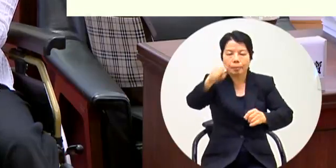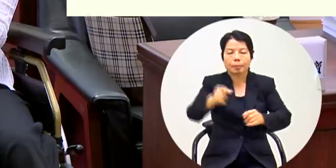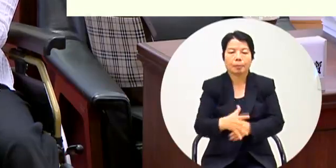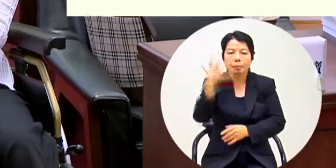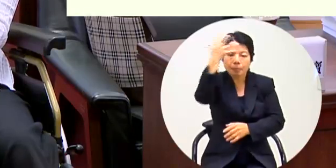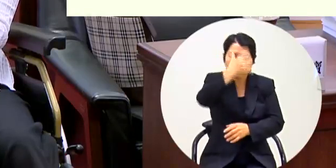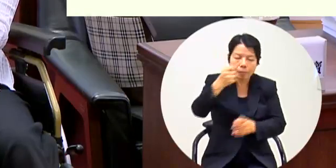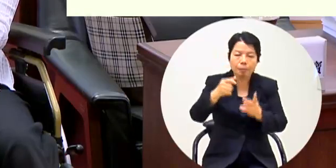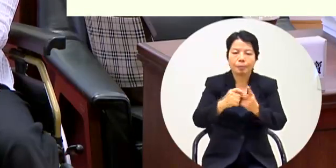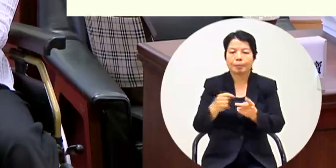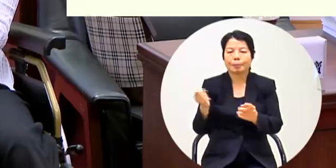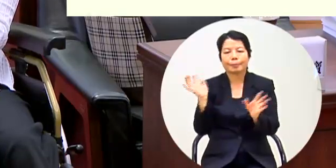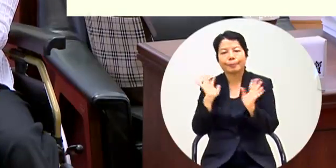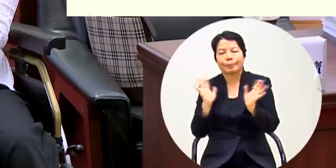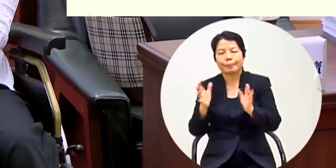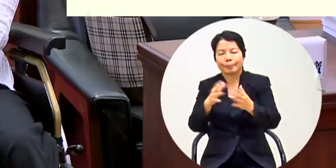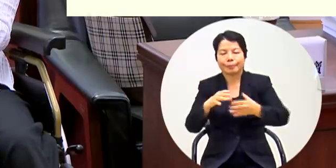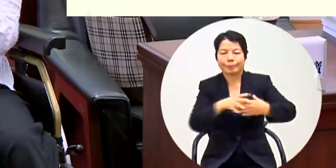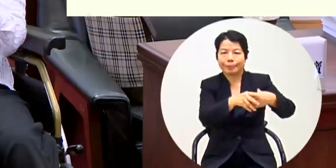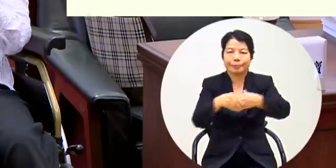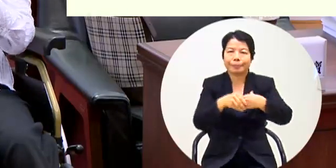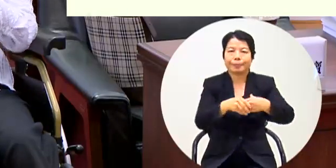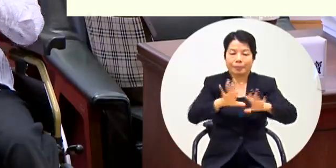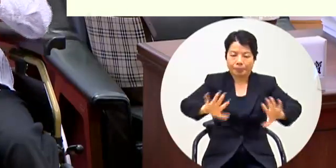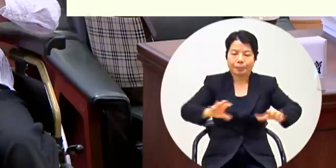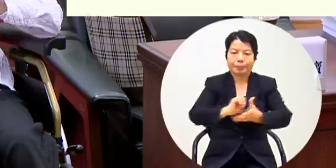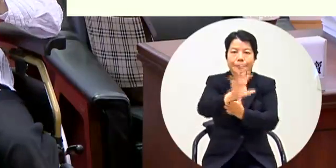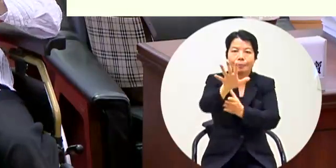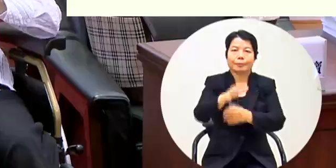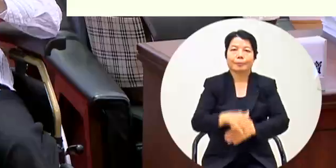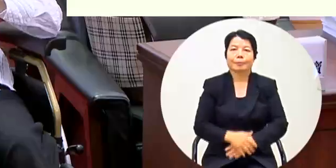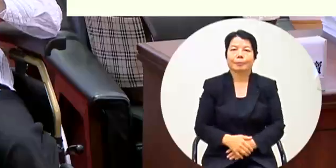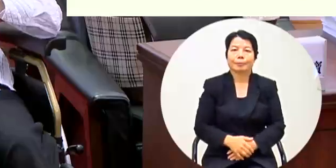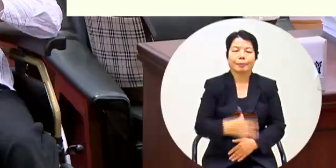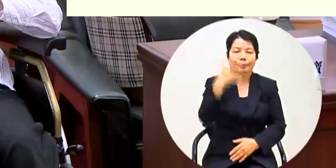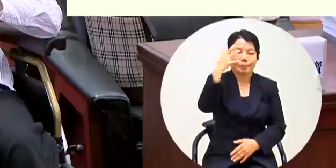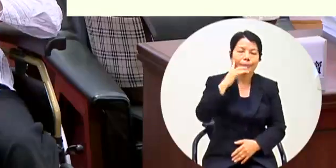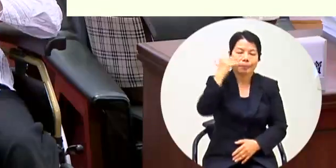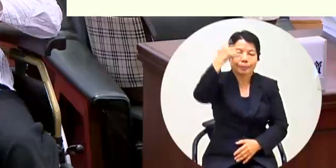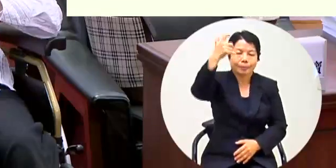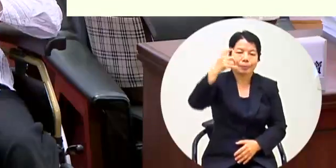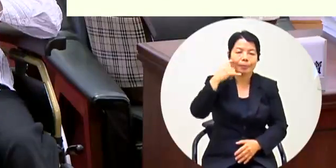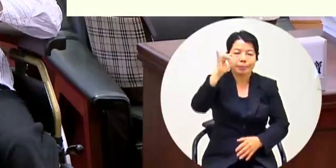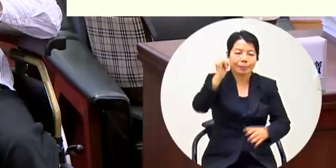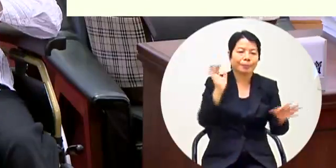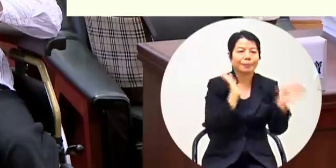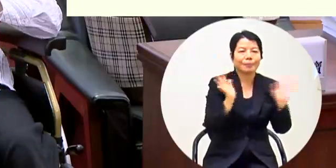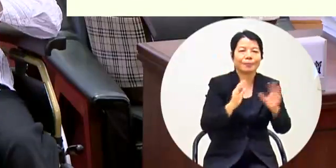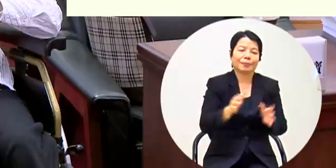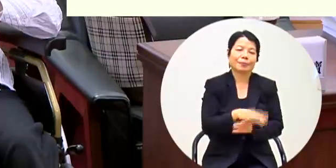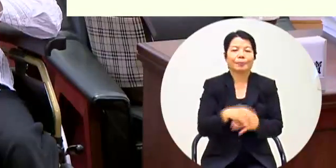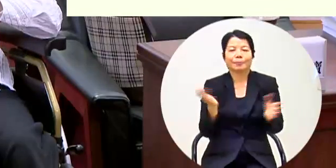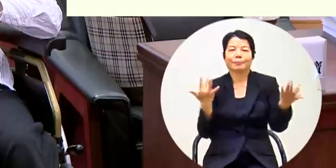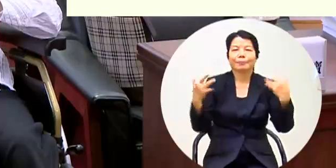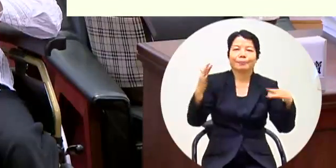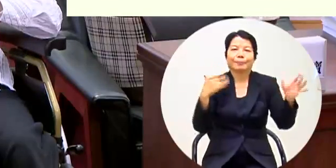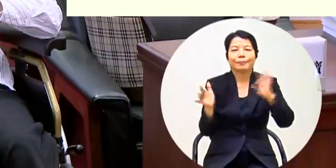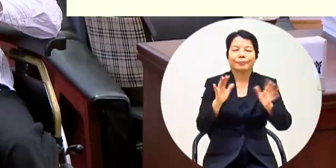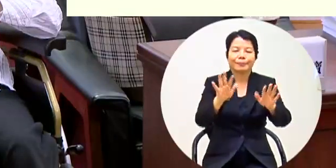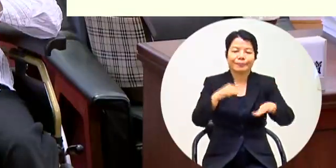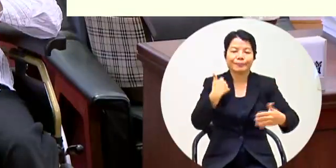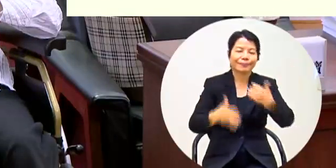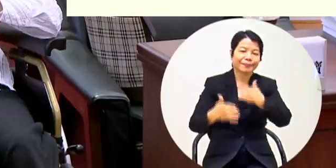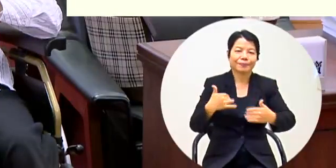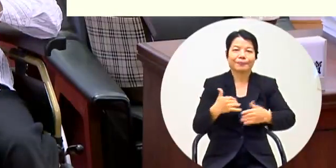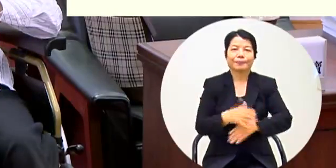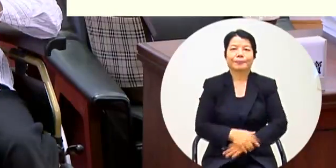可以播放一下吗？ 阿公阿嬷和小朋友在台上一起扭动身体，带来欢乐和温馨的气氛，一起庆祝富民育